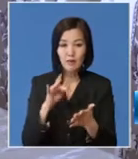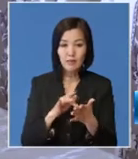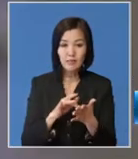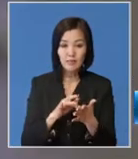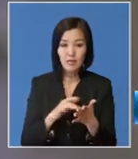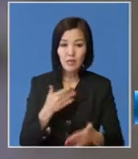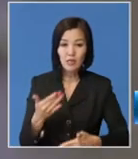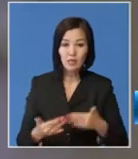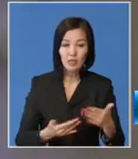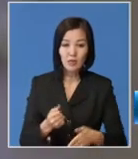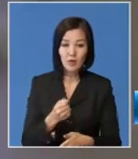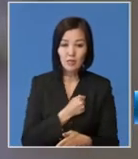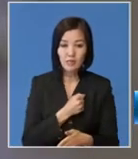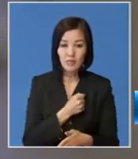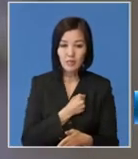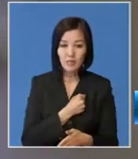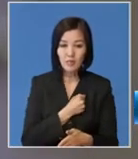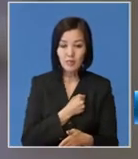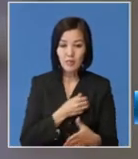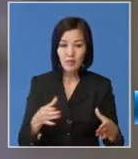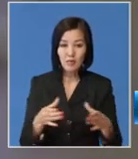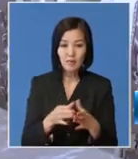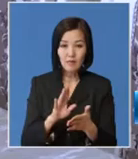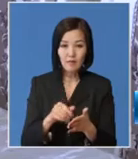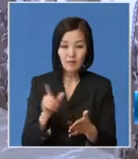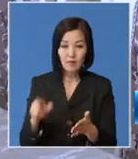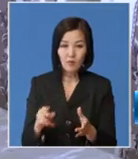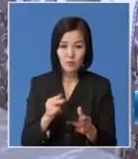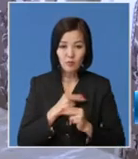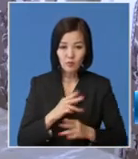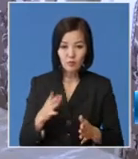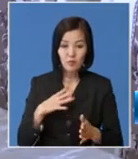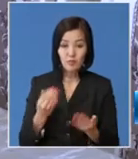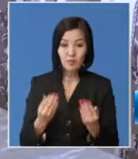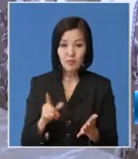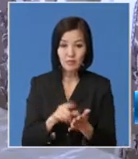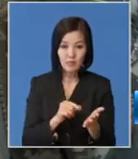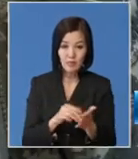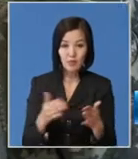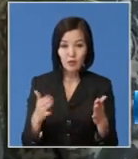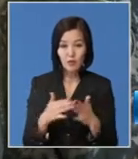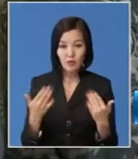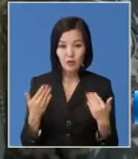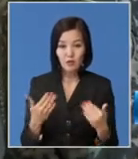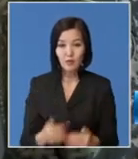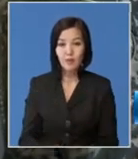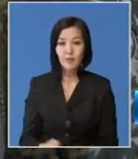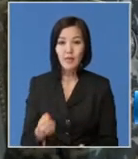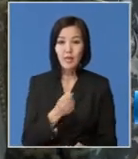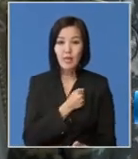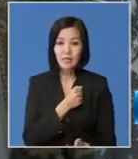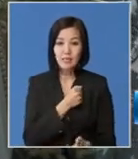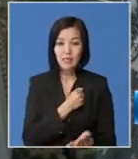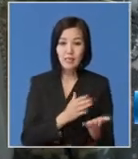бөліміне старшина роты болып жұмысқа орналастым. Енді зейнеткермін сол үйде. Әскерилер әулетінің жылуы